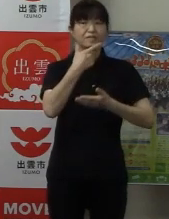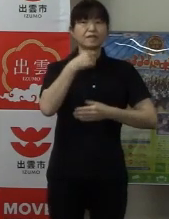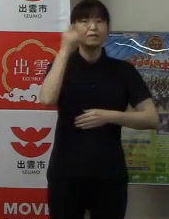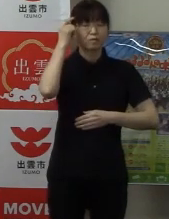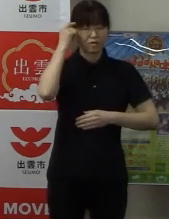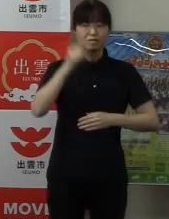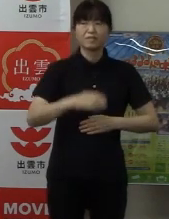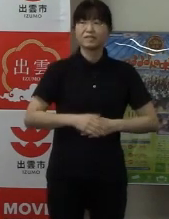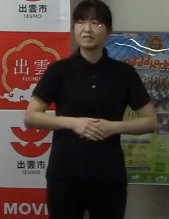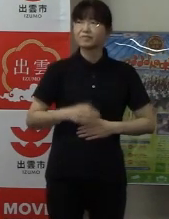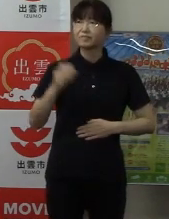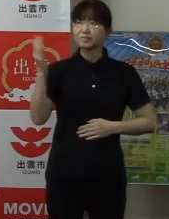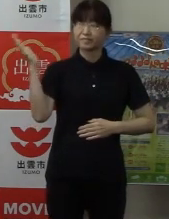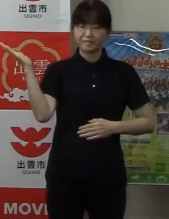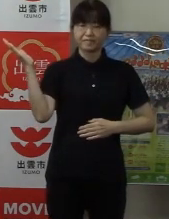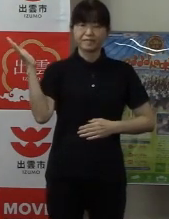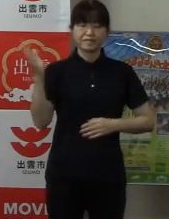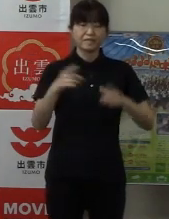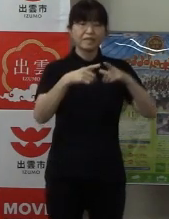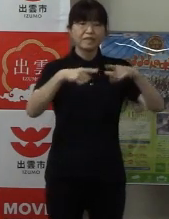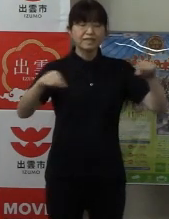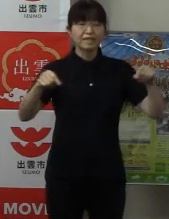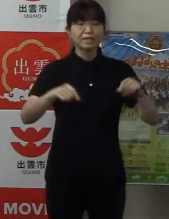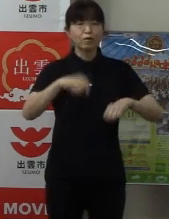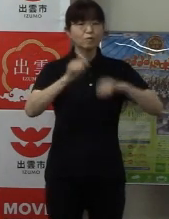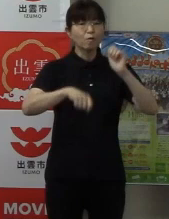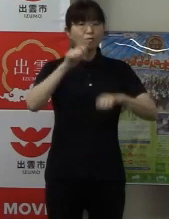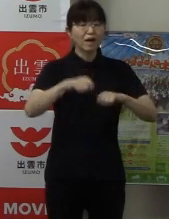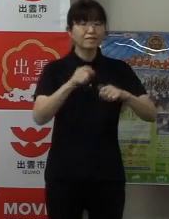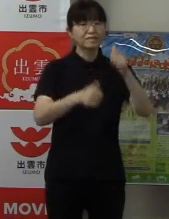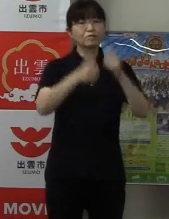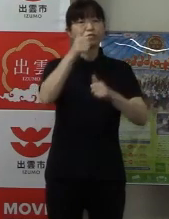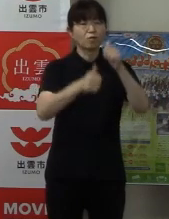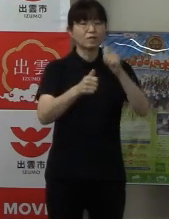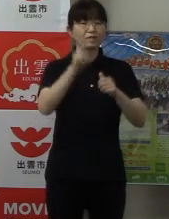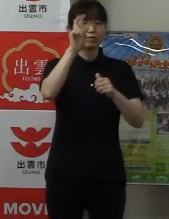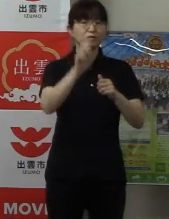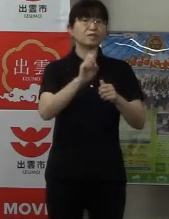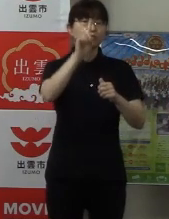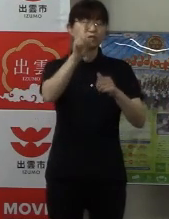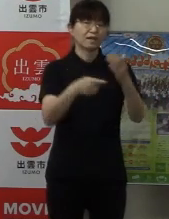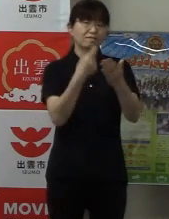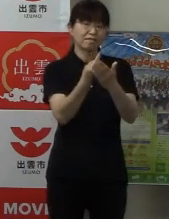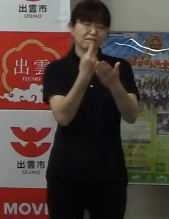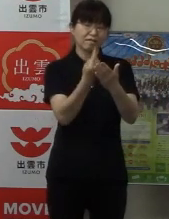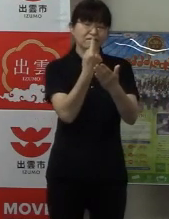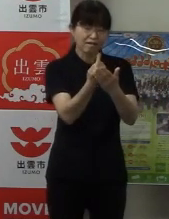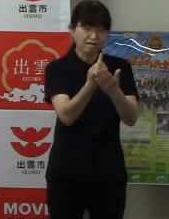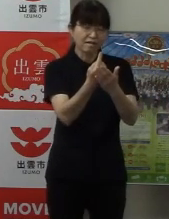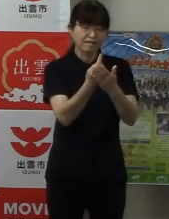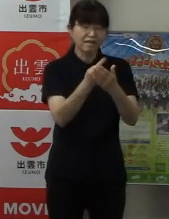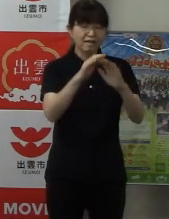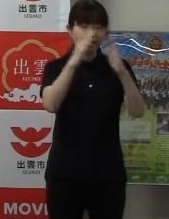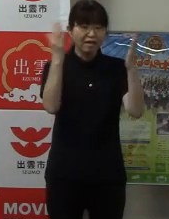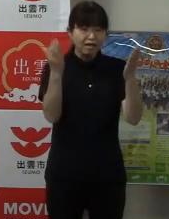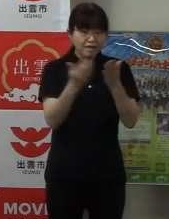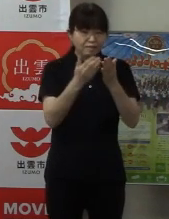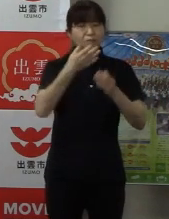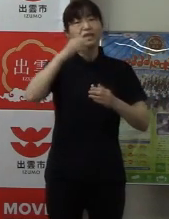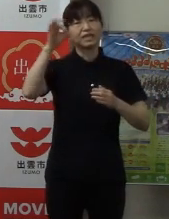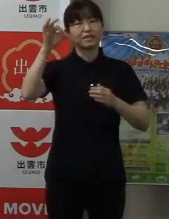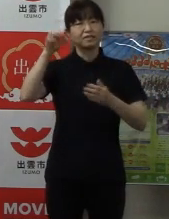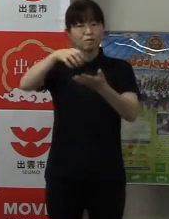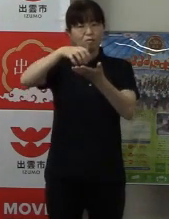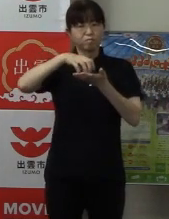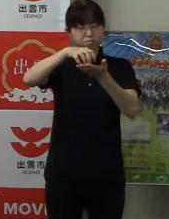ますように全日本のマーチングコンテストに22回出場し、そのすべてで金賞を受賞するなど日本でトップクラ